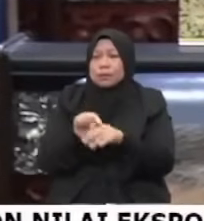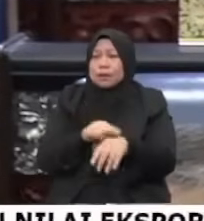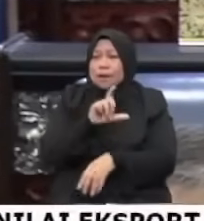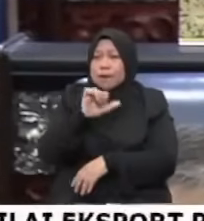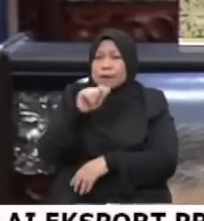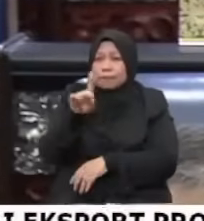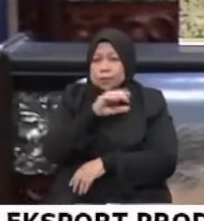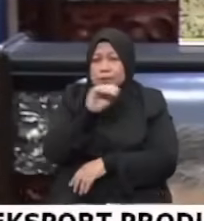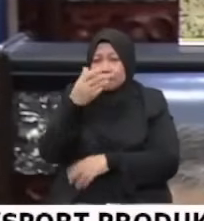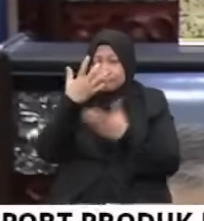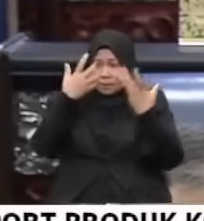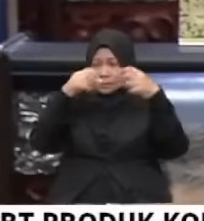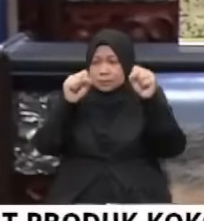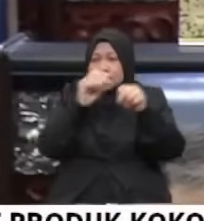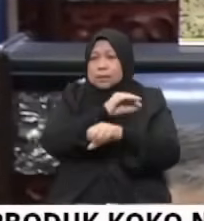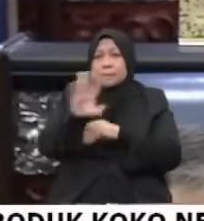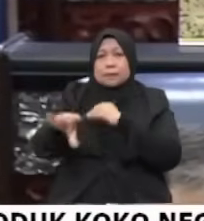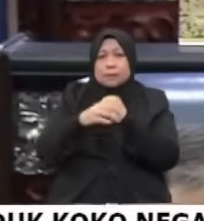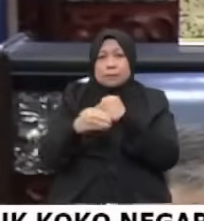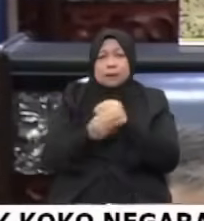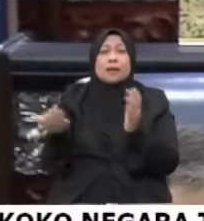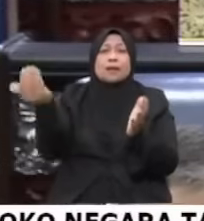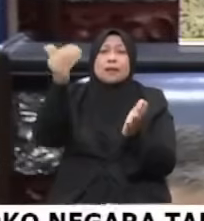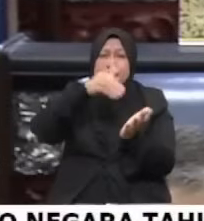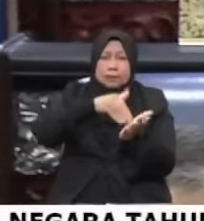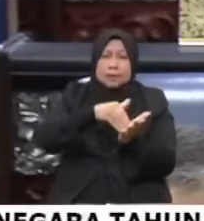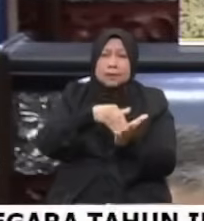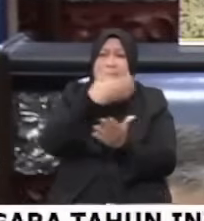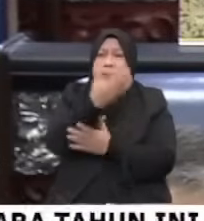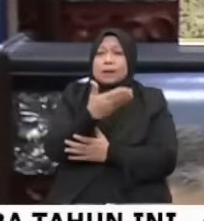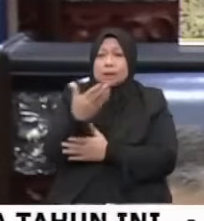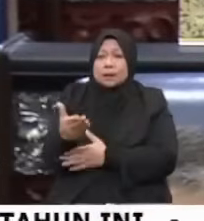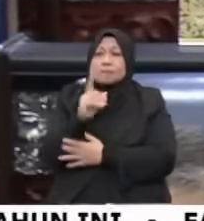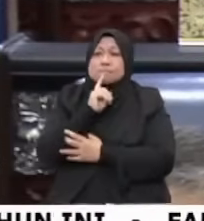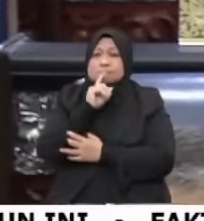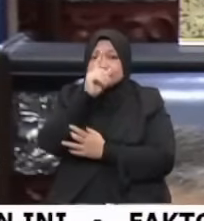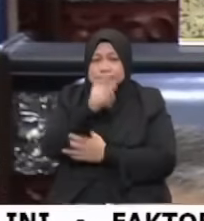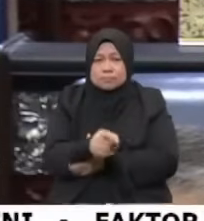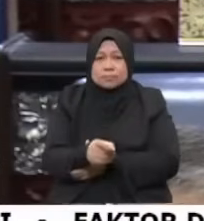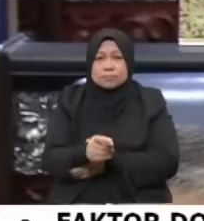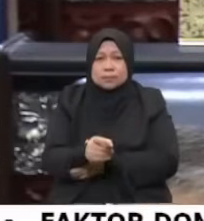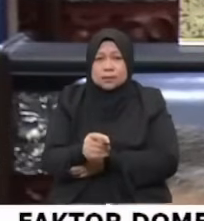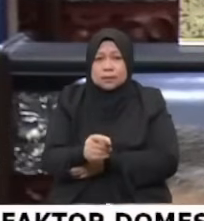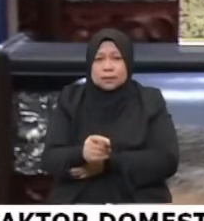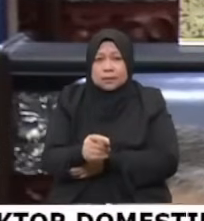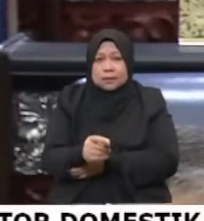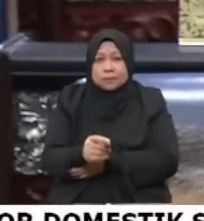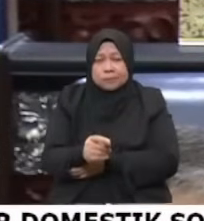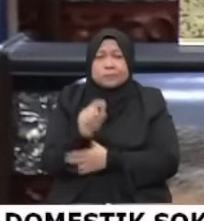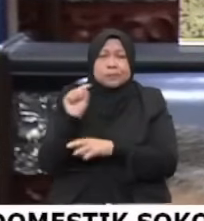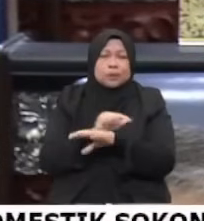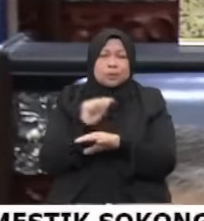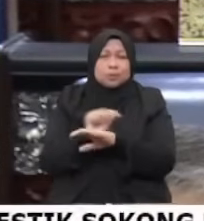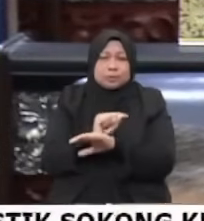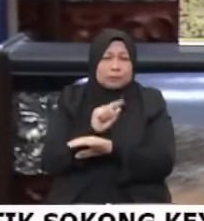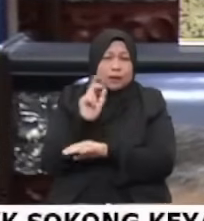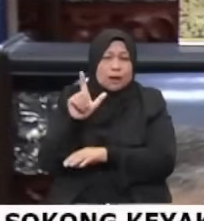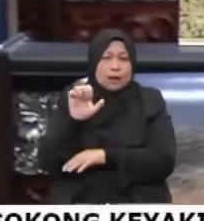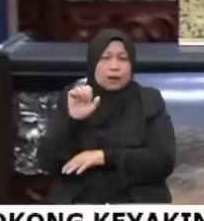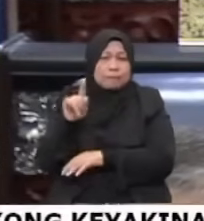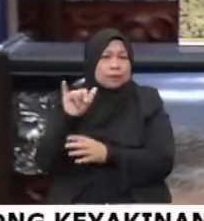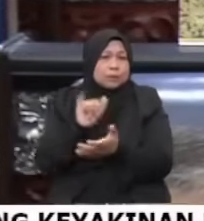majikan dan memperluaskan lagi perkara-perkara yang boleh di mengguna pakai Levi